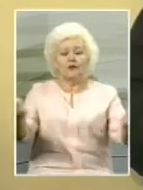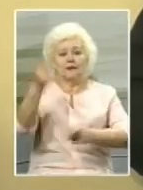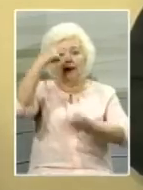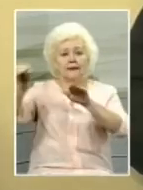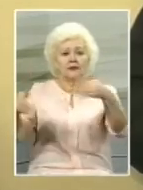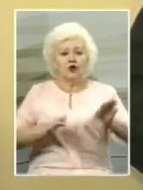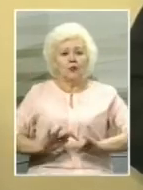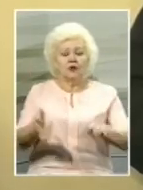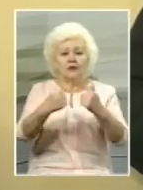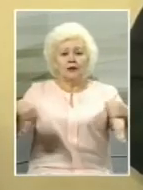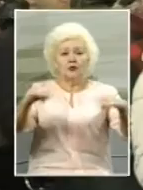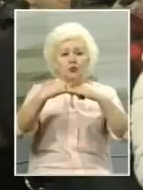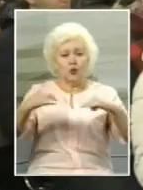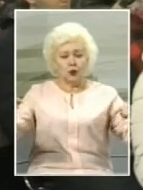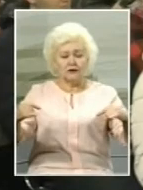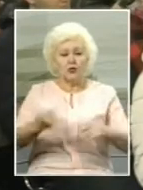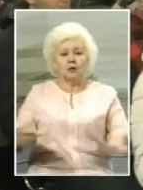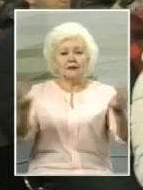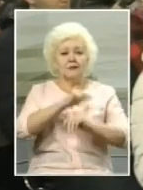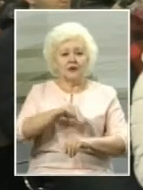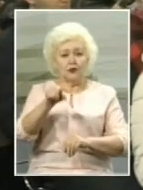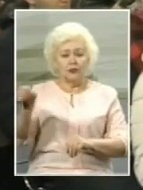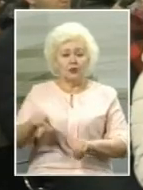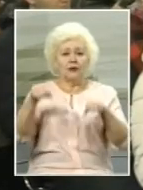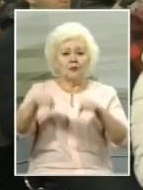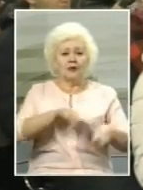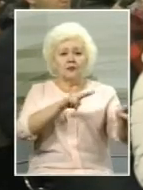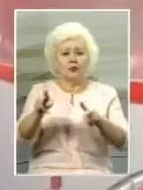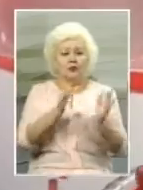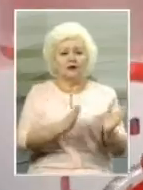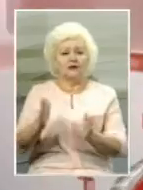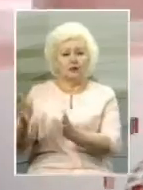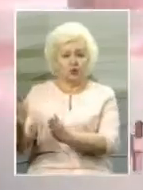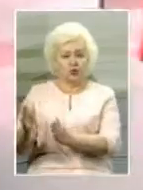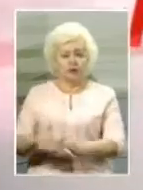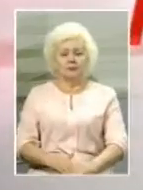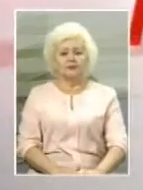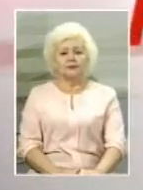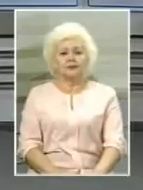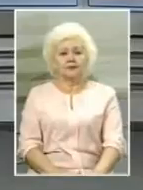ініціювали проведення круглого столу зі співробітниками правоохоронних структур.